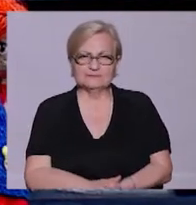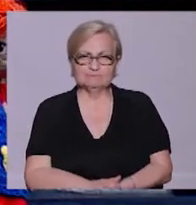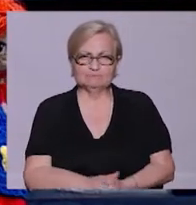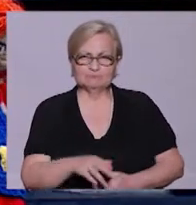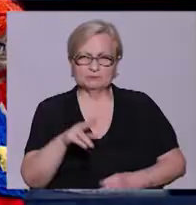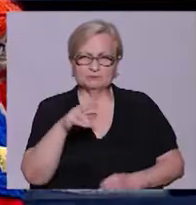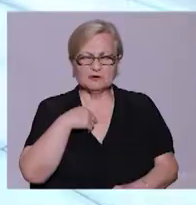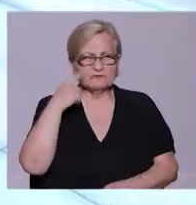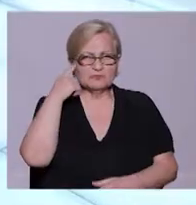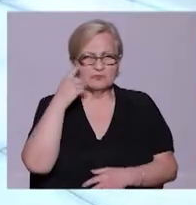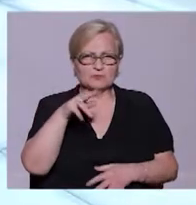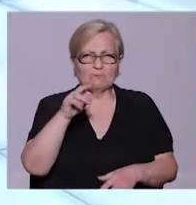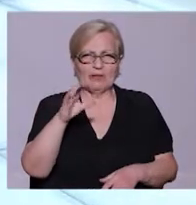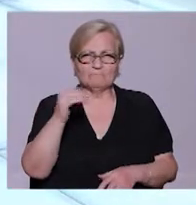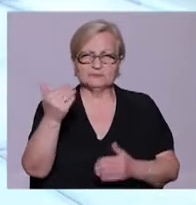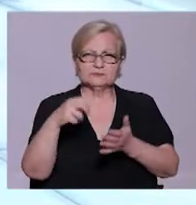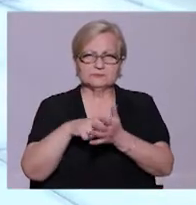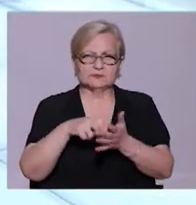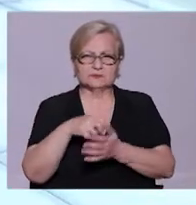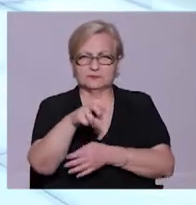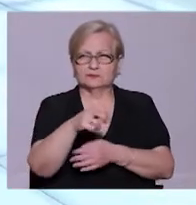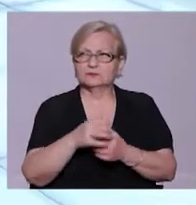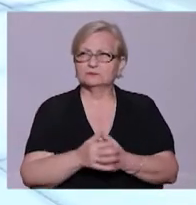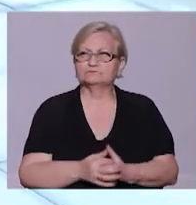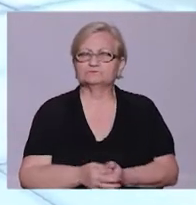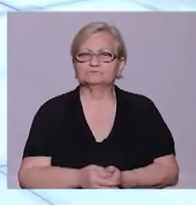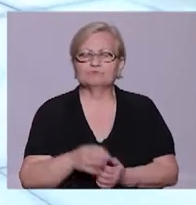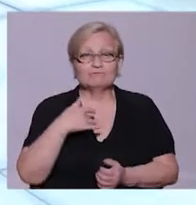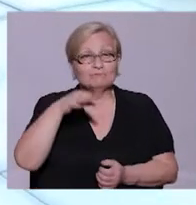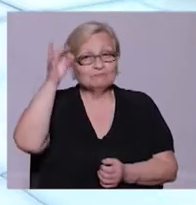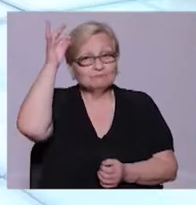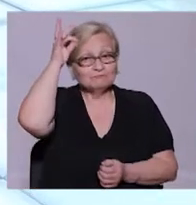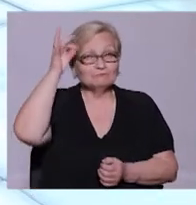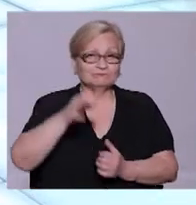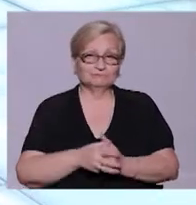რაღაცა პეპის წერილს გავს თუ არ ვცდები. აა, გამახსენდა.